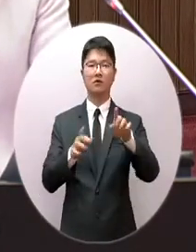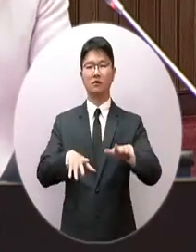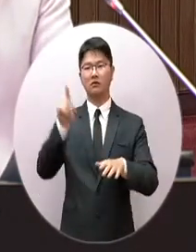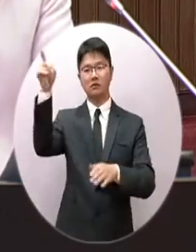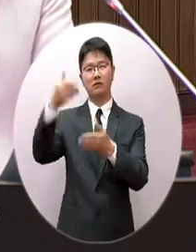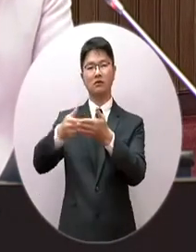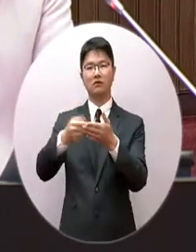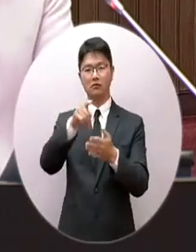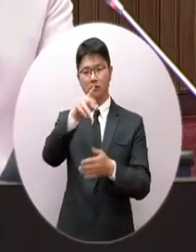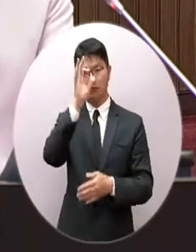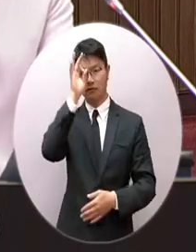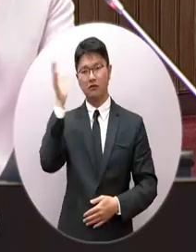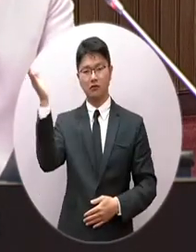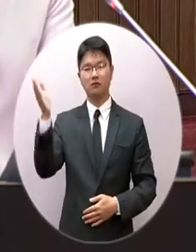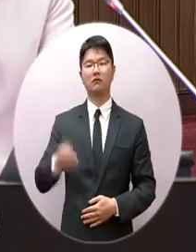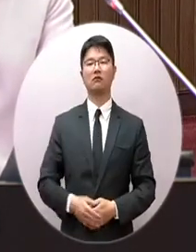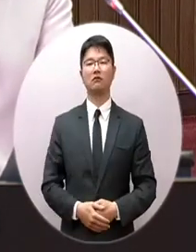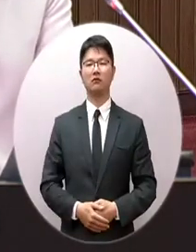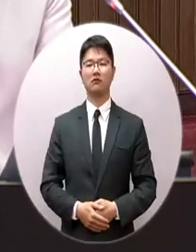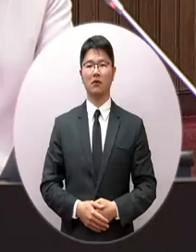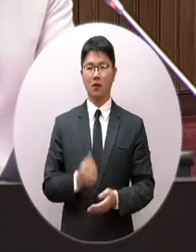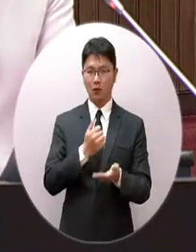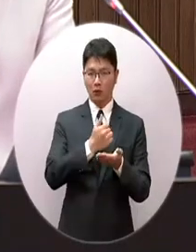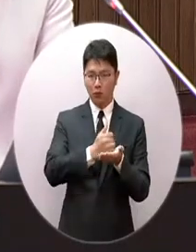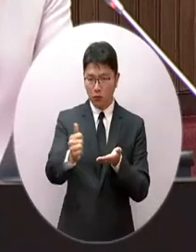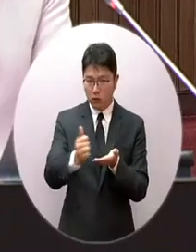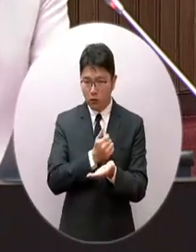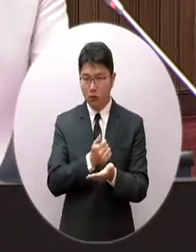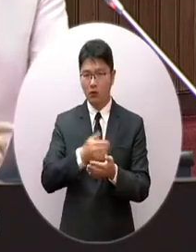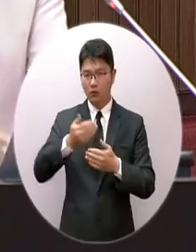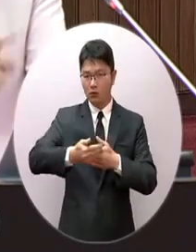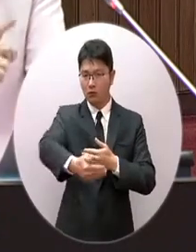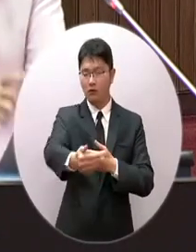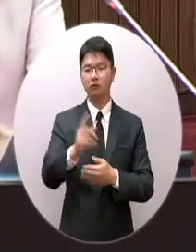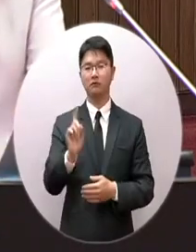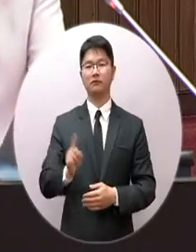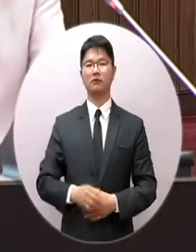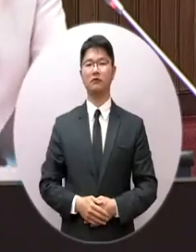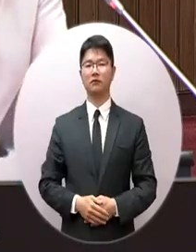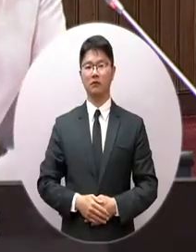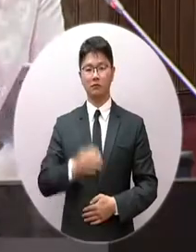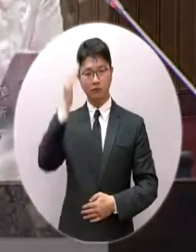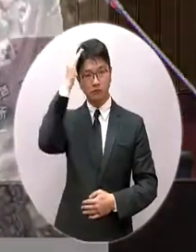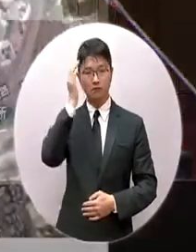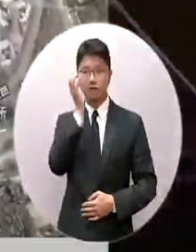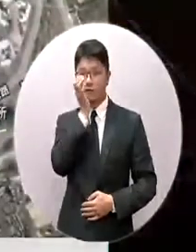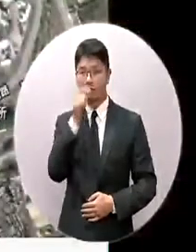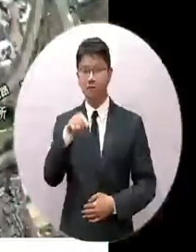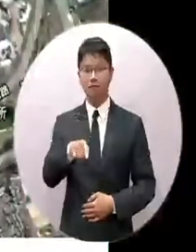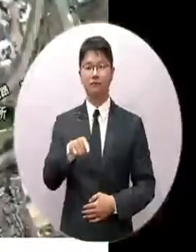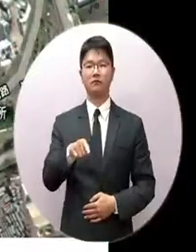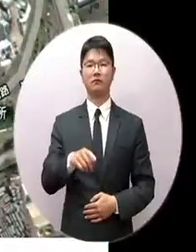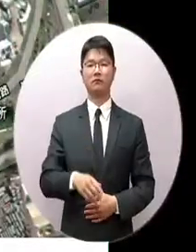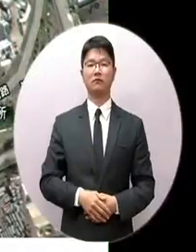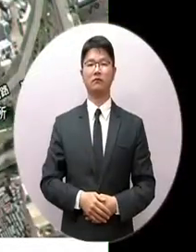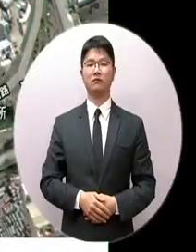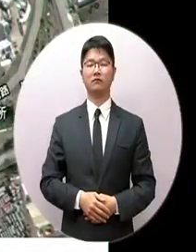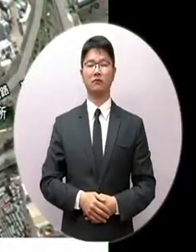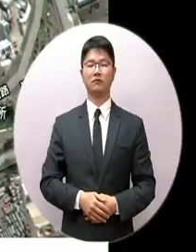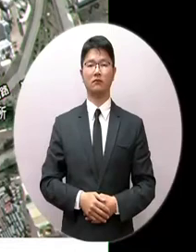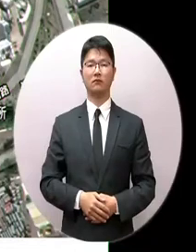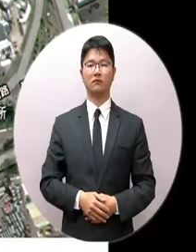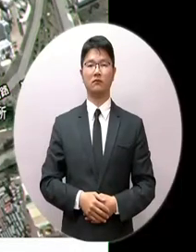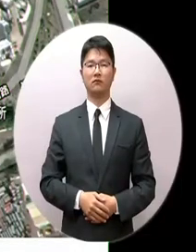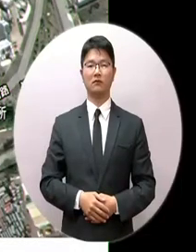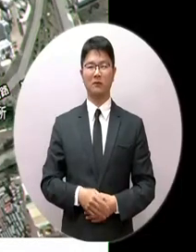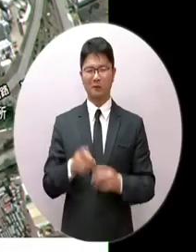图，它整个运送的过程。再说我们的煤炭它是有